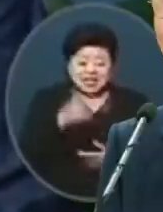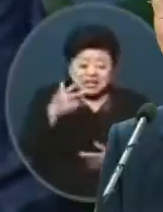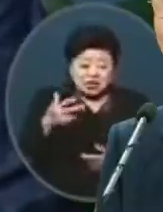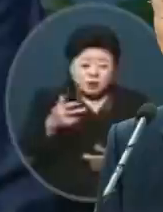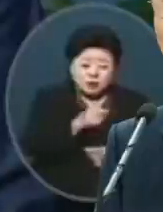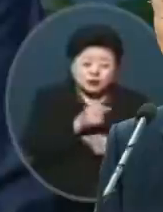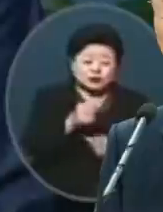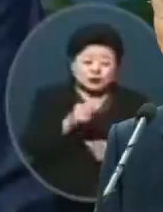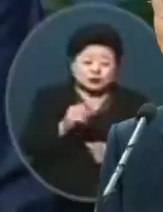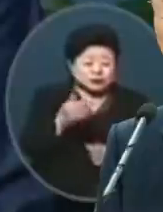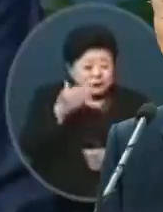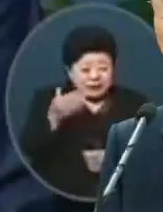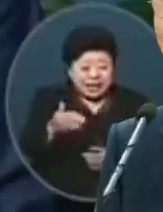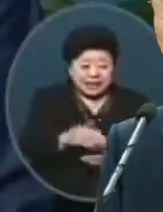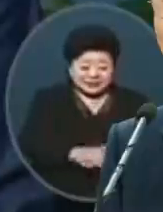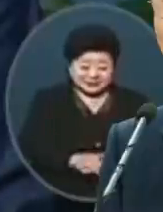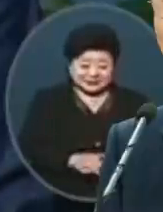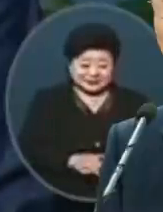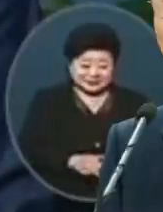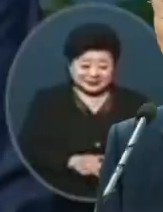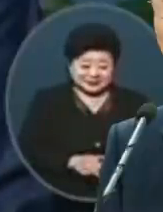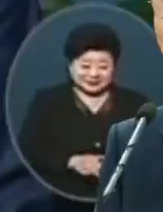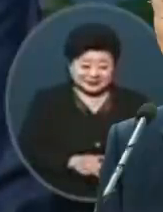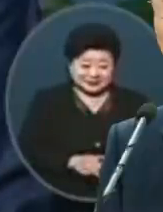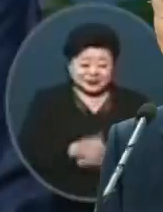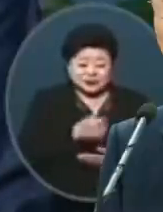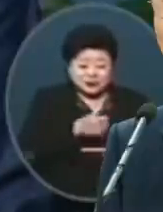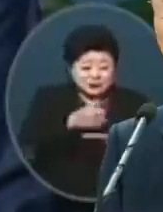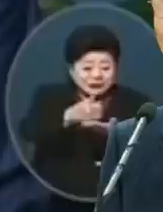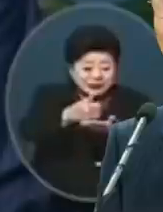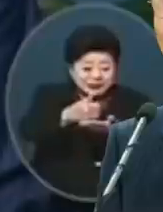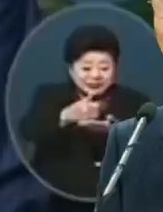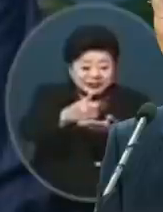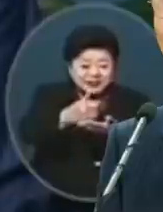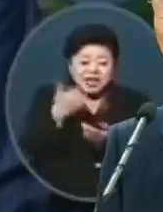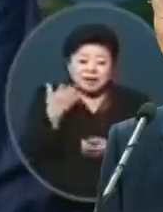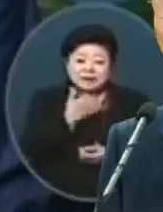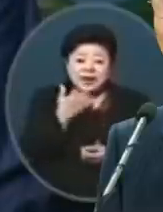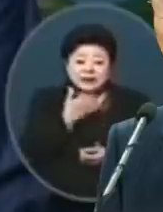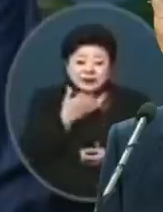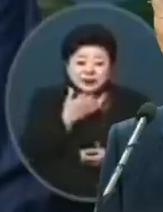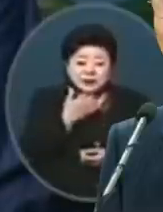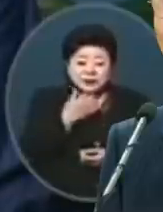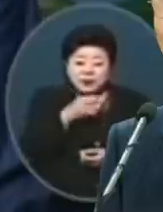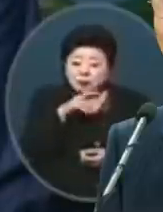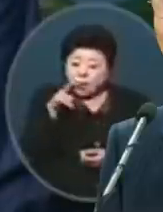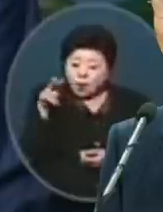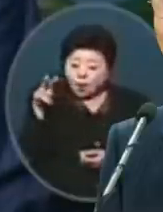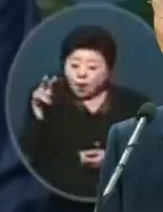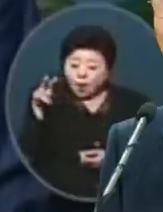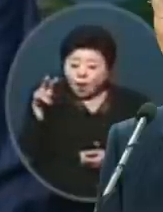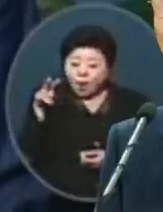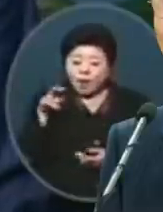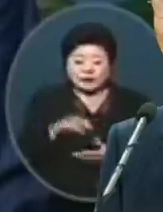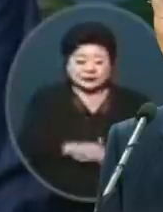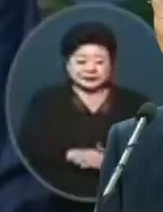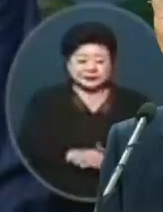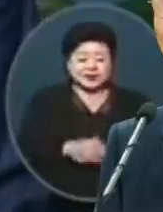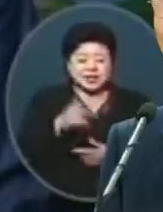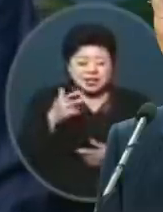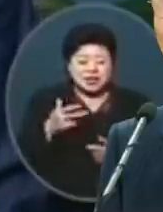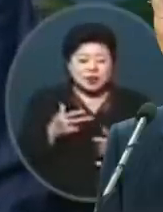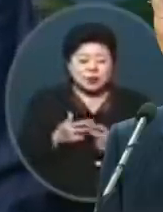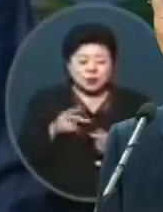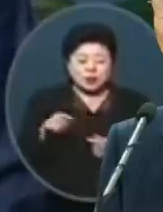분만 용서해 주면 됩니까? 그러니까 주님께서 베드로의 얼굴을 가만히 보시고 난 다음에 일곱